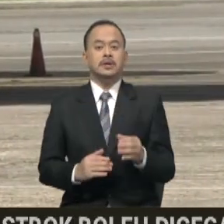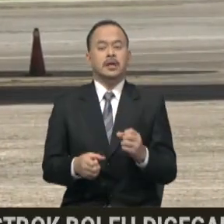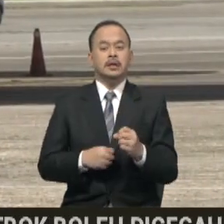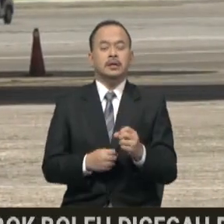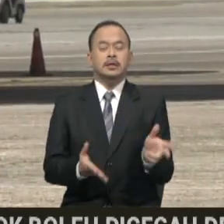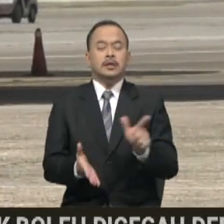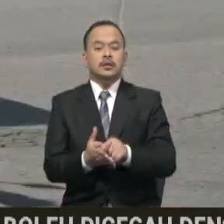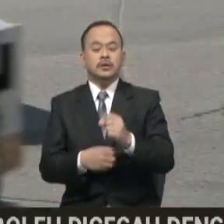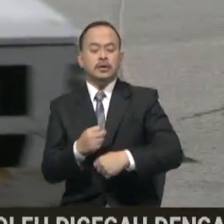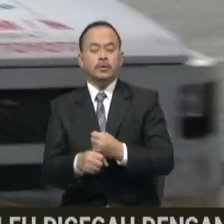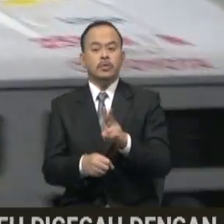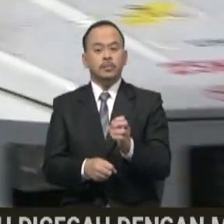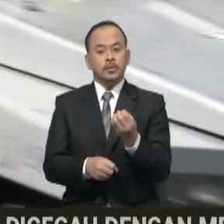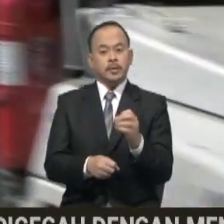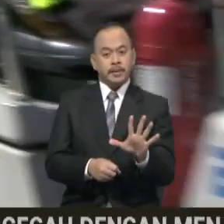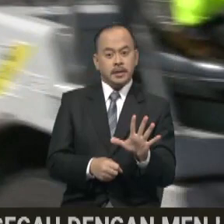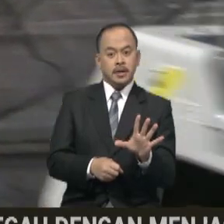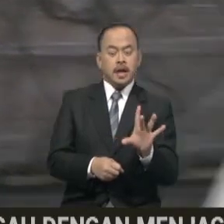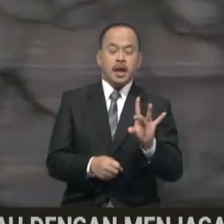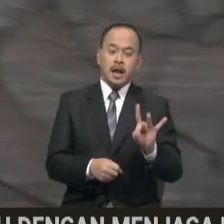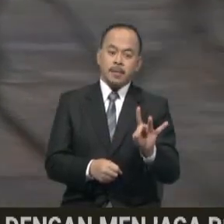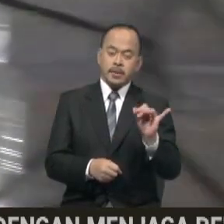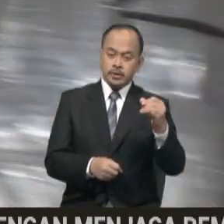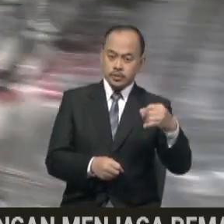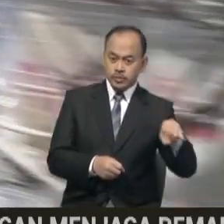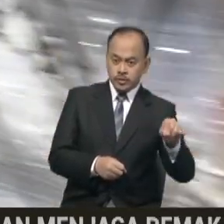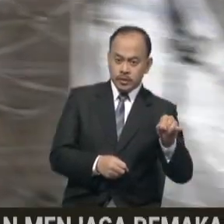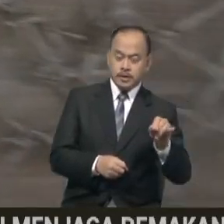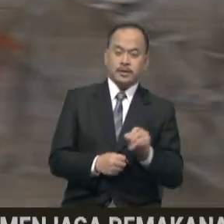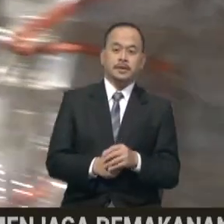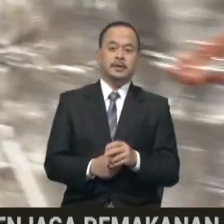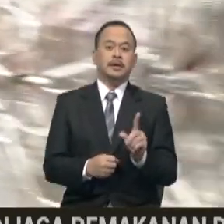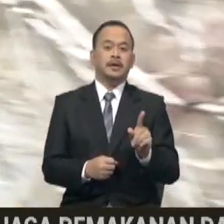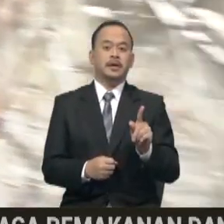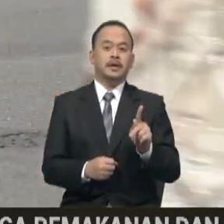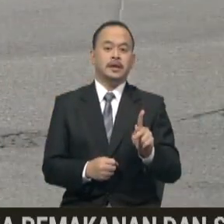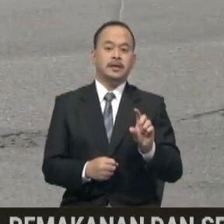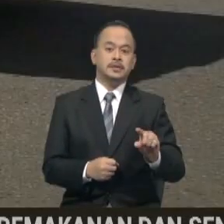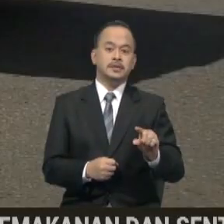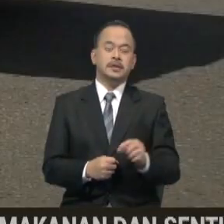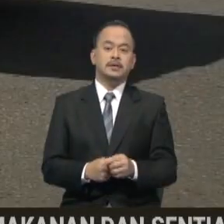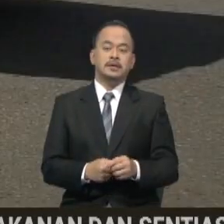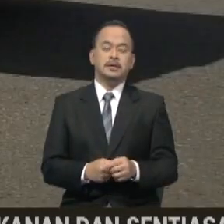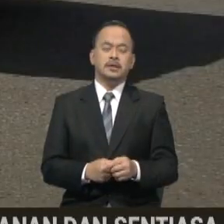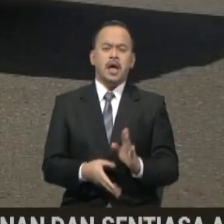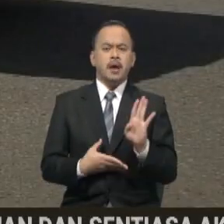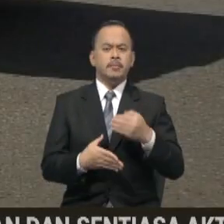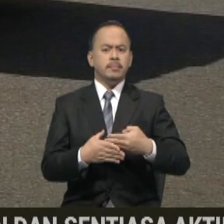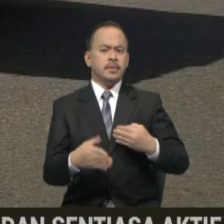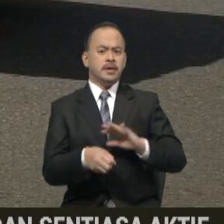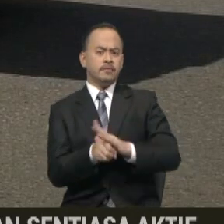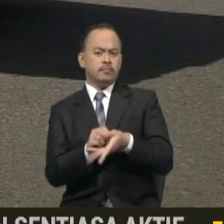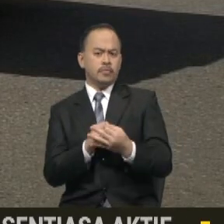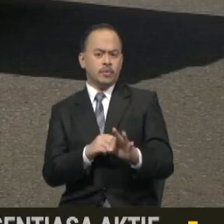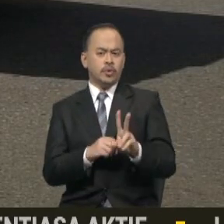tahun 2015 dengan 8,300,000 kilogram. Sebelum penularan COVID-19